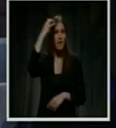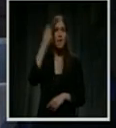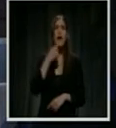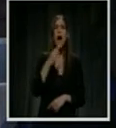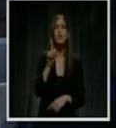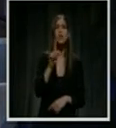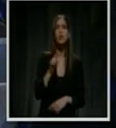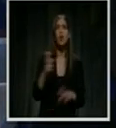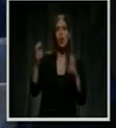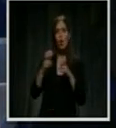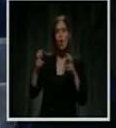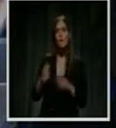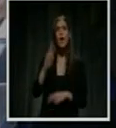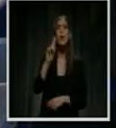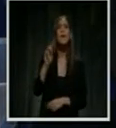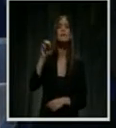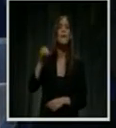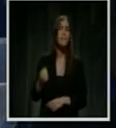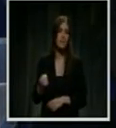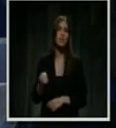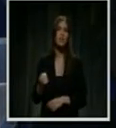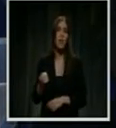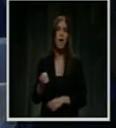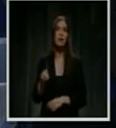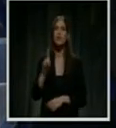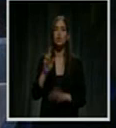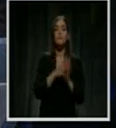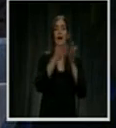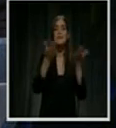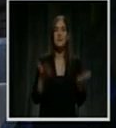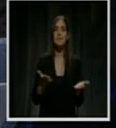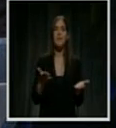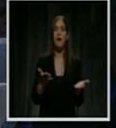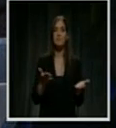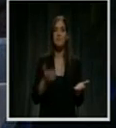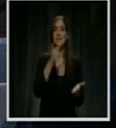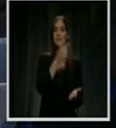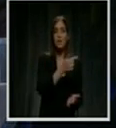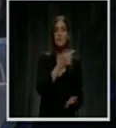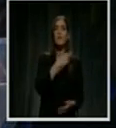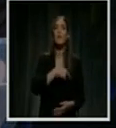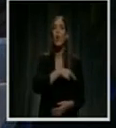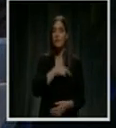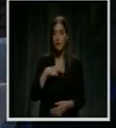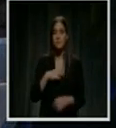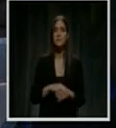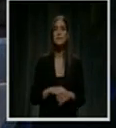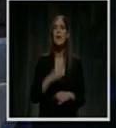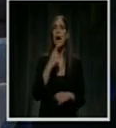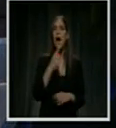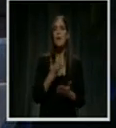Metsola għaliex, u dar rapportat ovvjament it-Times, għaliex irridu nsaħħu id-difiża